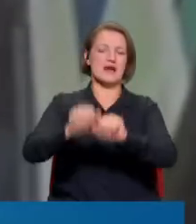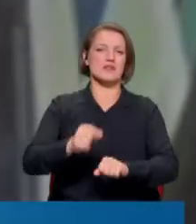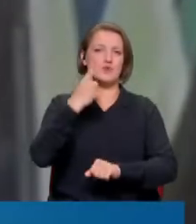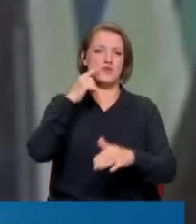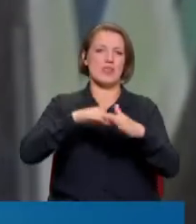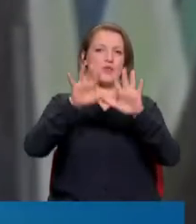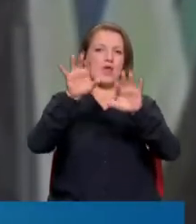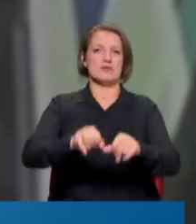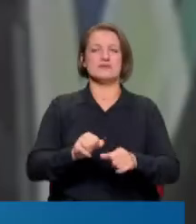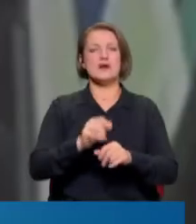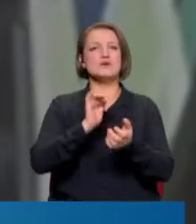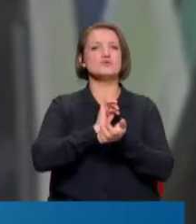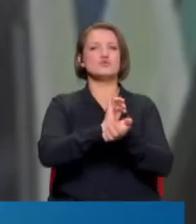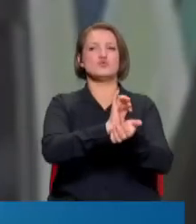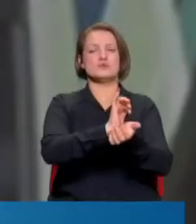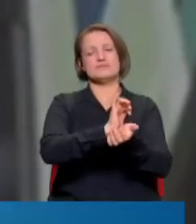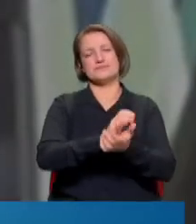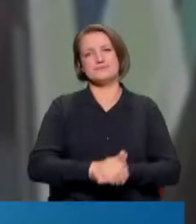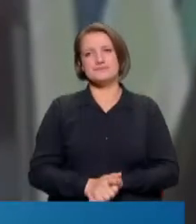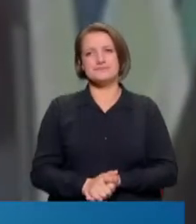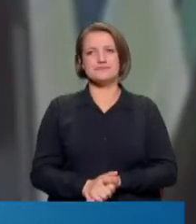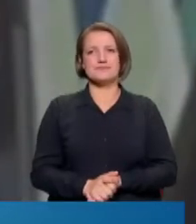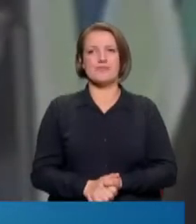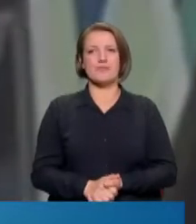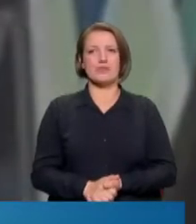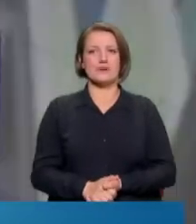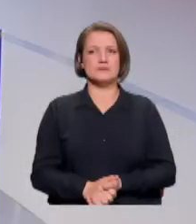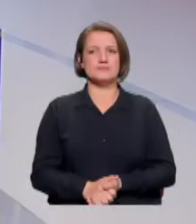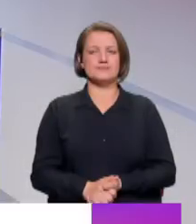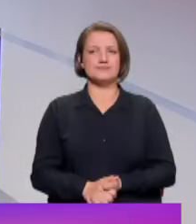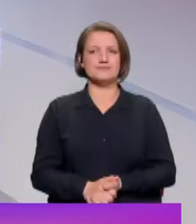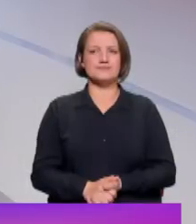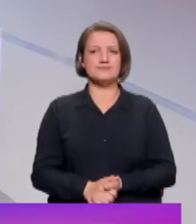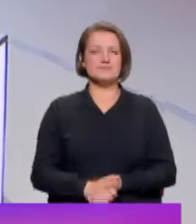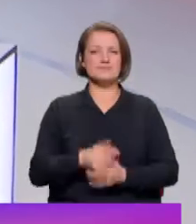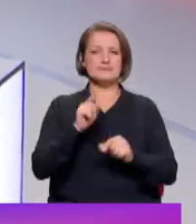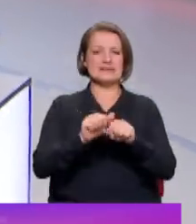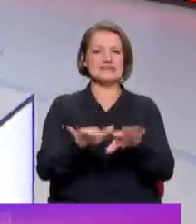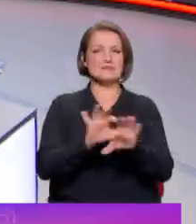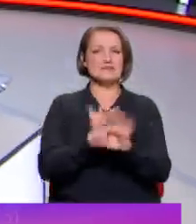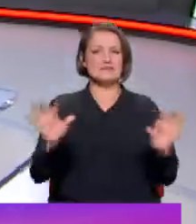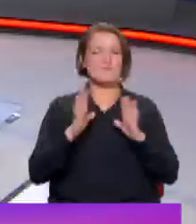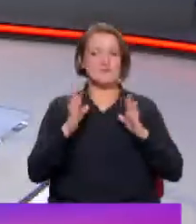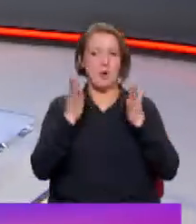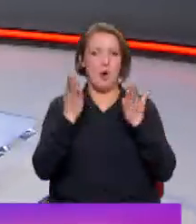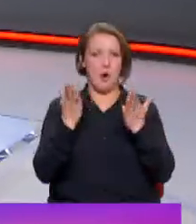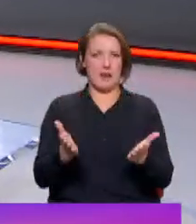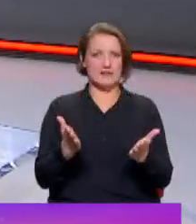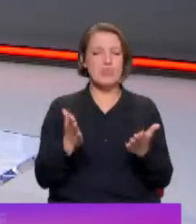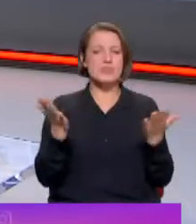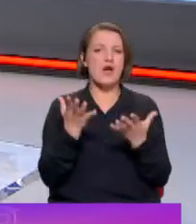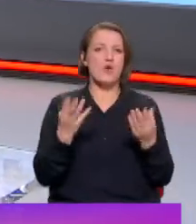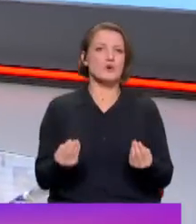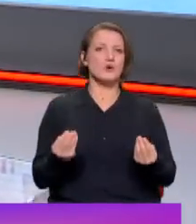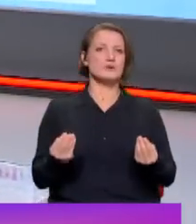gözaltına alındı tutuklanıp cezaevine gönderildi bir sistemsizlik varsa işte orada ne